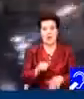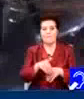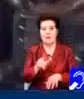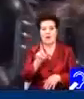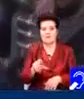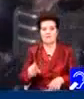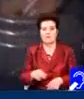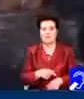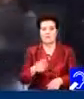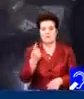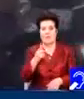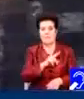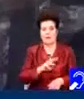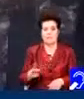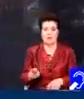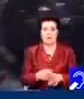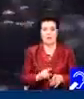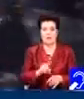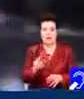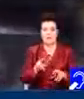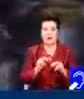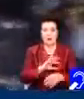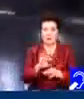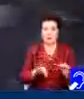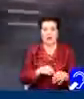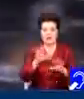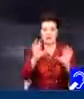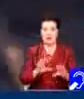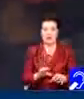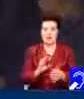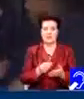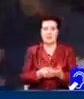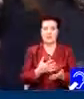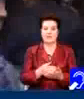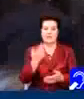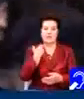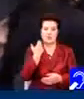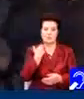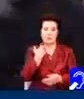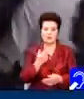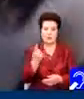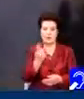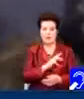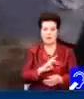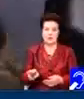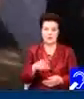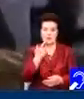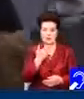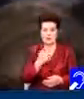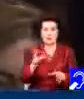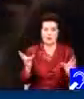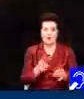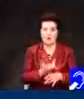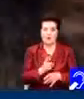Manifestanții cer demisia premierului după ce guvernul a trimis în Parlament un proiect de lege care crește taxele și impozitele. Prim-ministrul susține însă că este nevoie